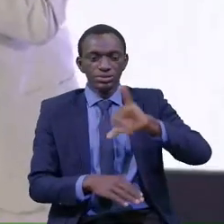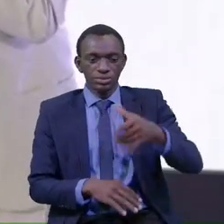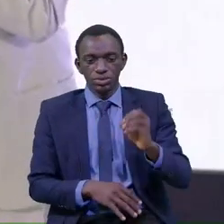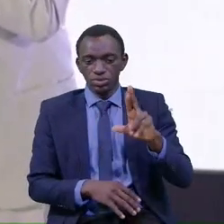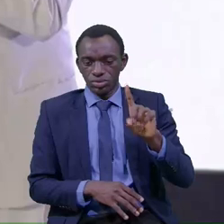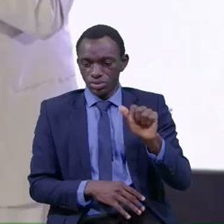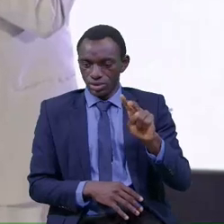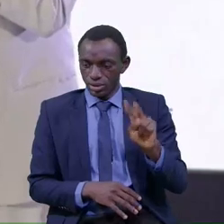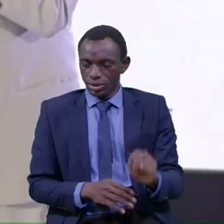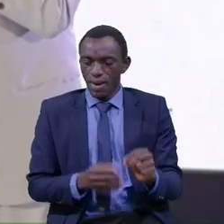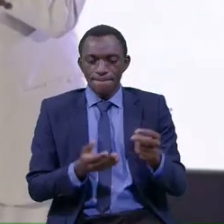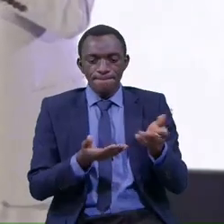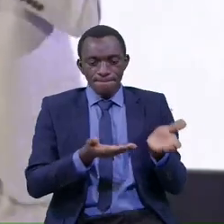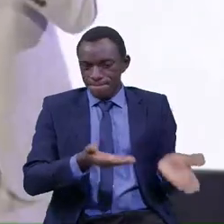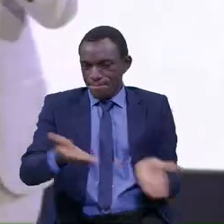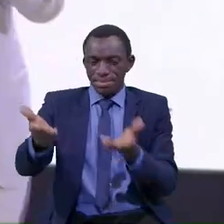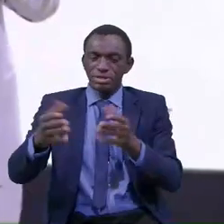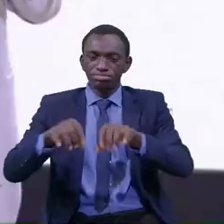Jourdain.